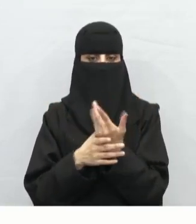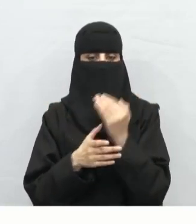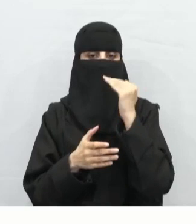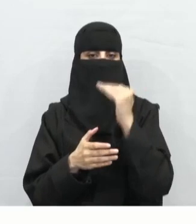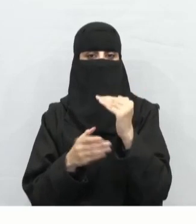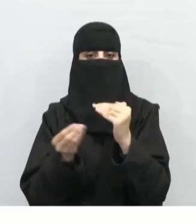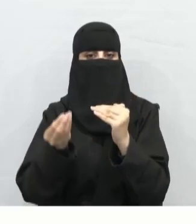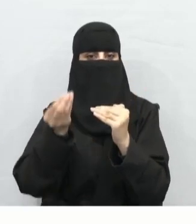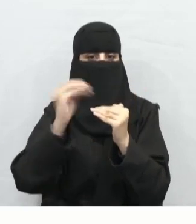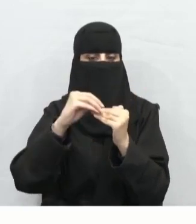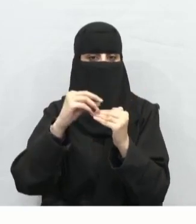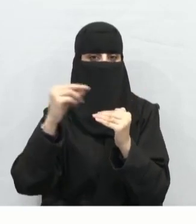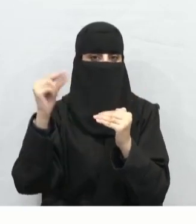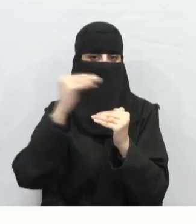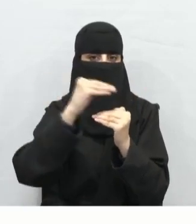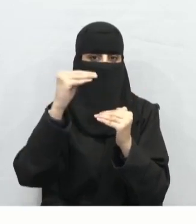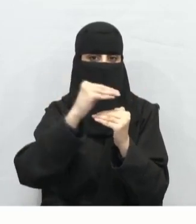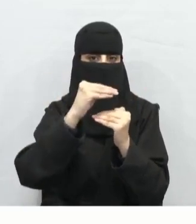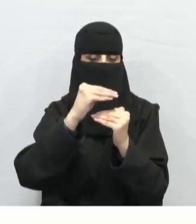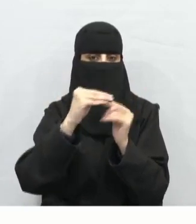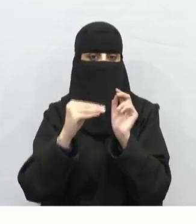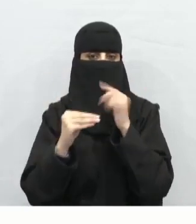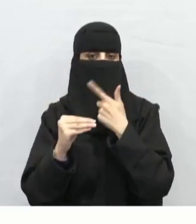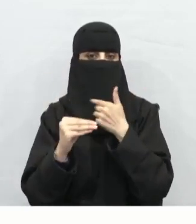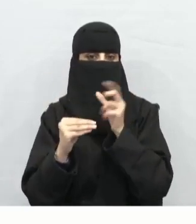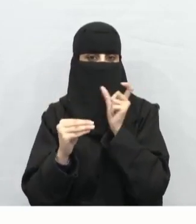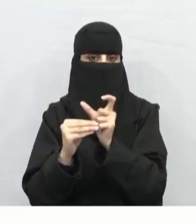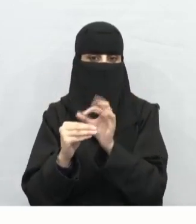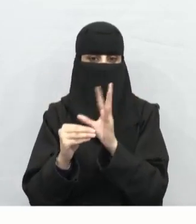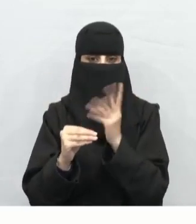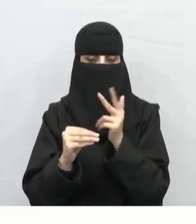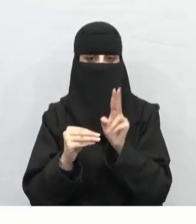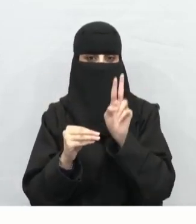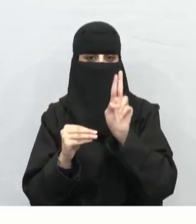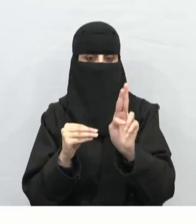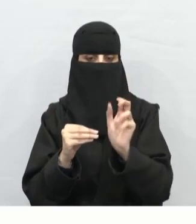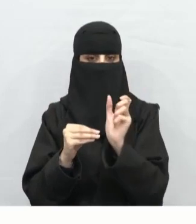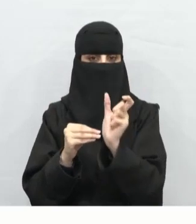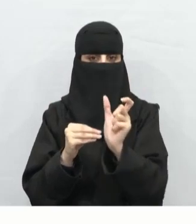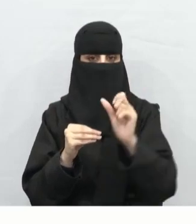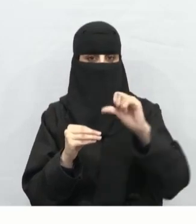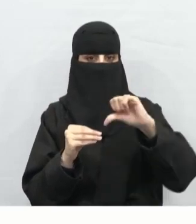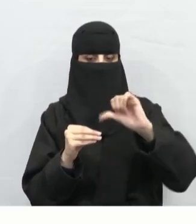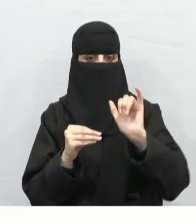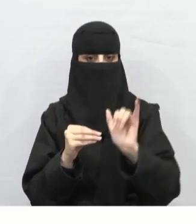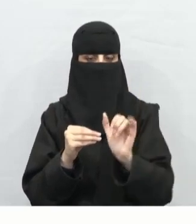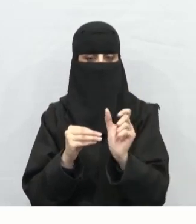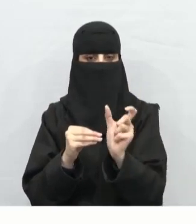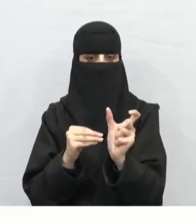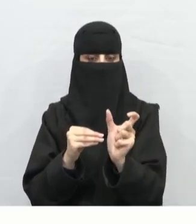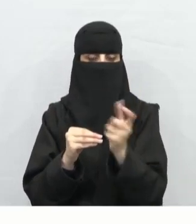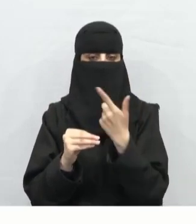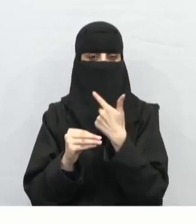هكذا ننطق التنوين تنوين الضم نقول صالح واب مع تنوين